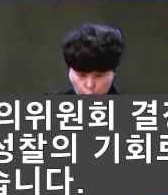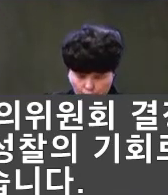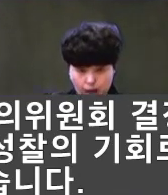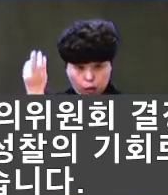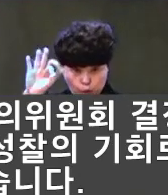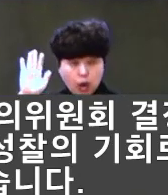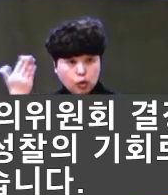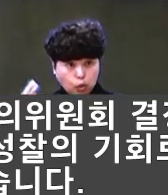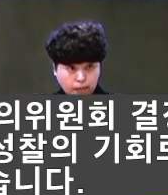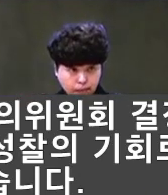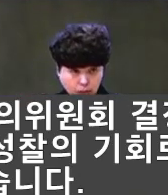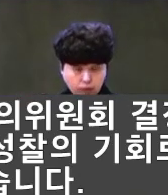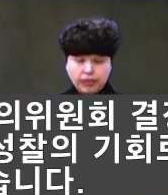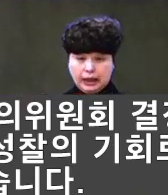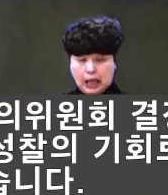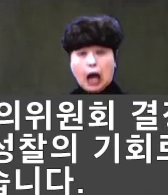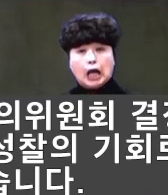통과된다면